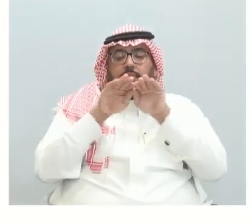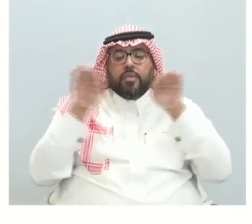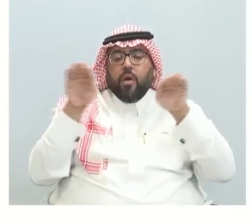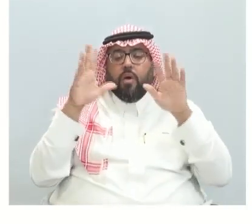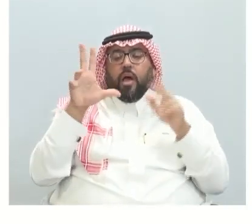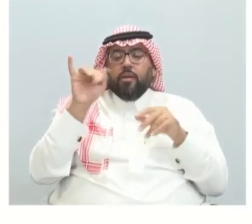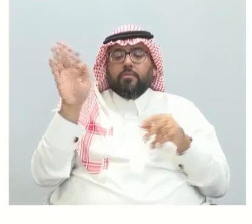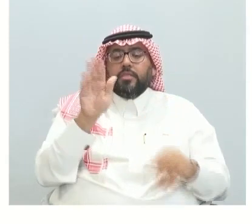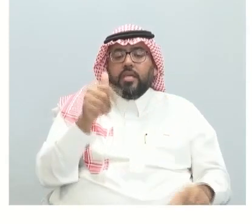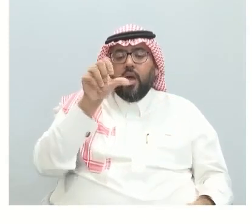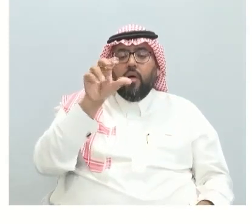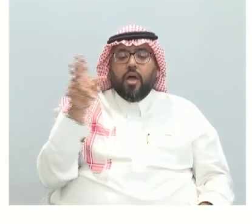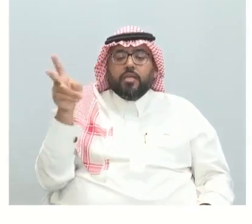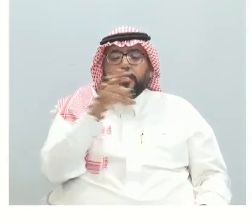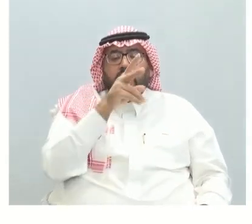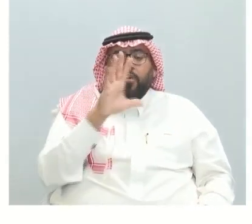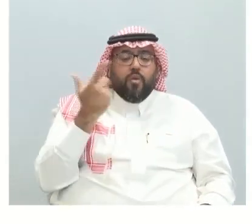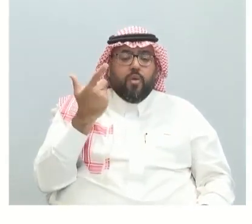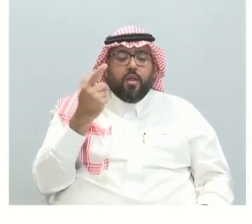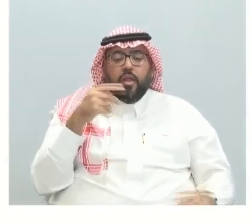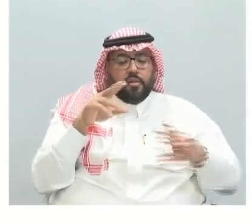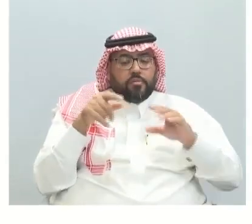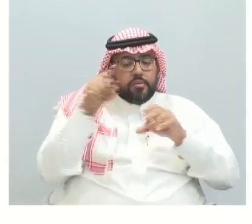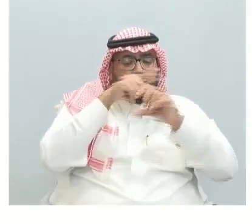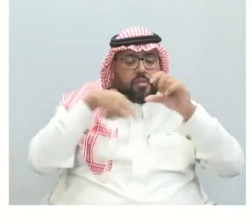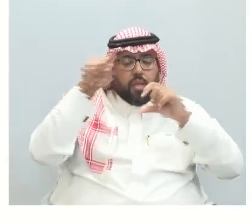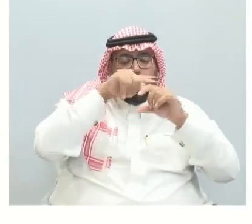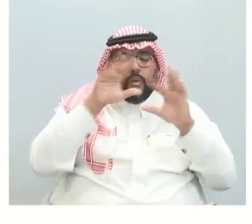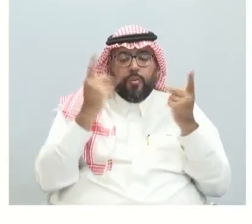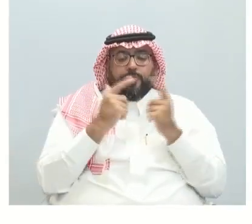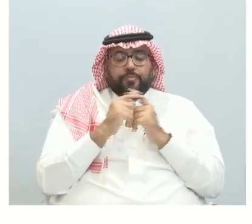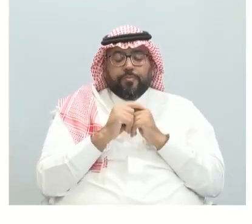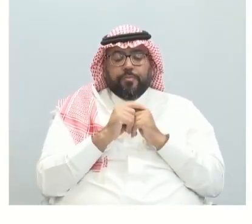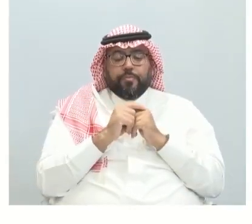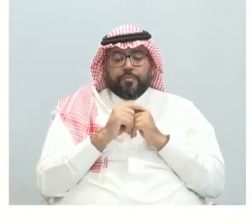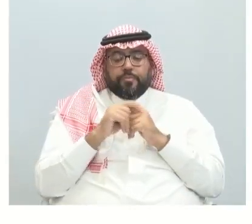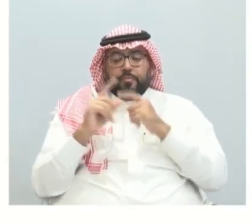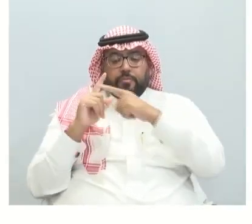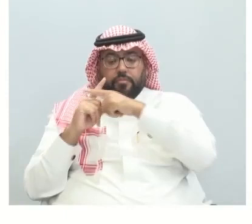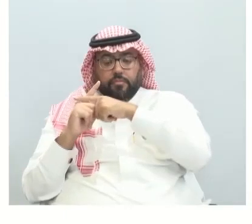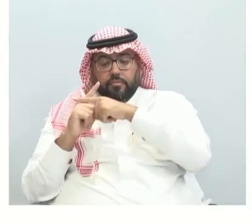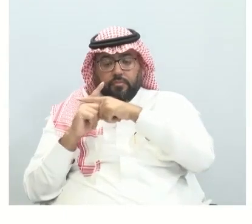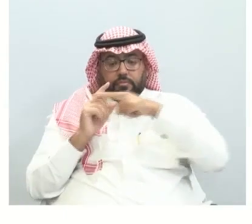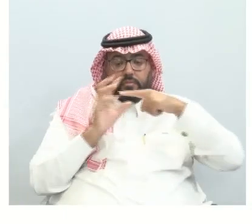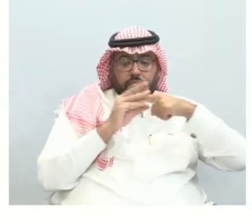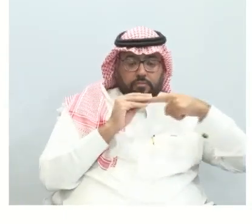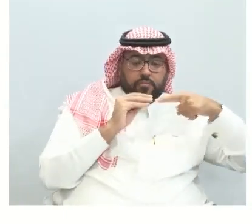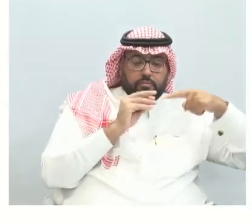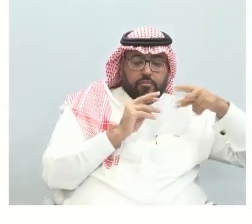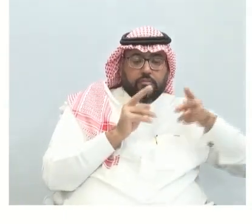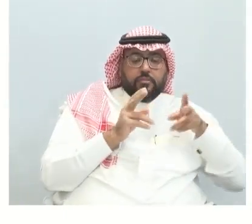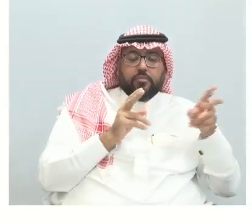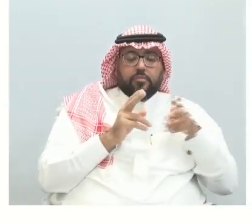رح ابحث عن هذه الاشارات ايهما اثاره المساواه هل هي اشاره الاولى وهي الزائد ام اشاره